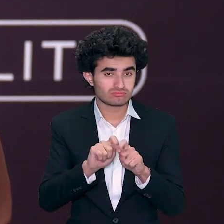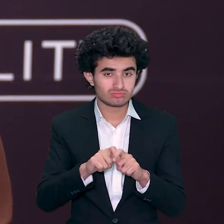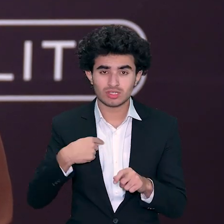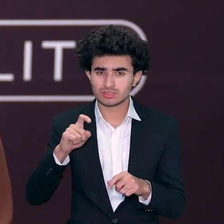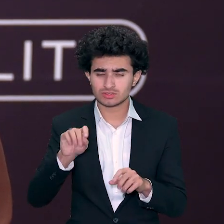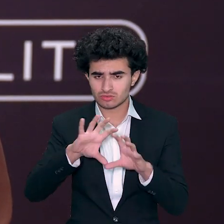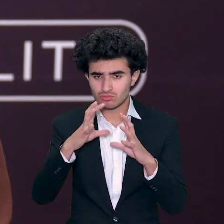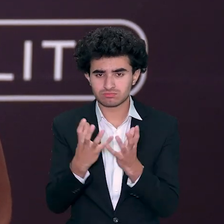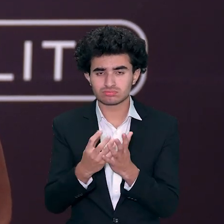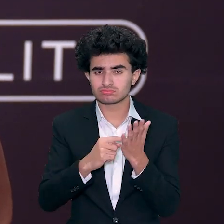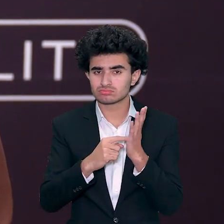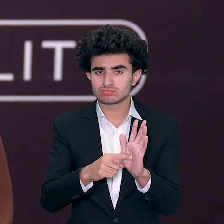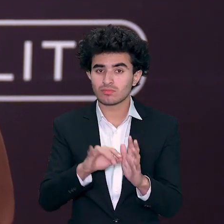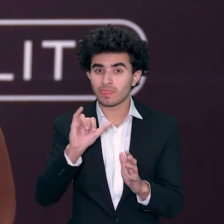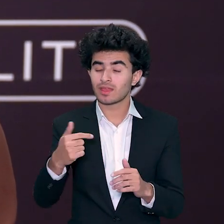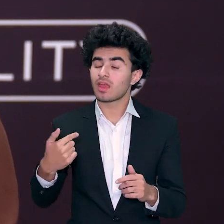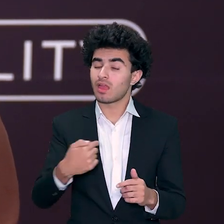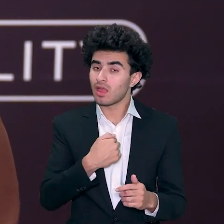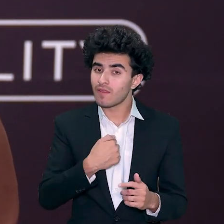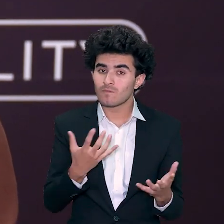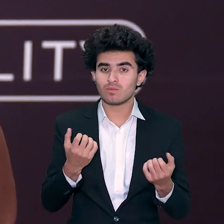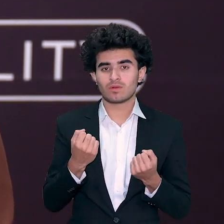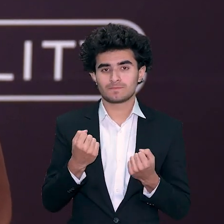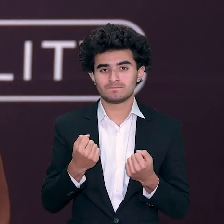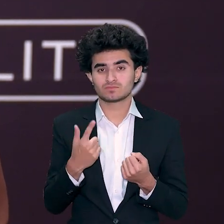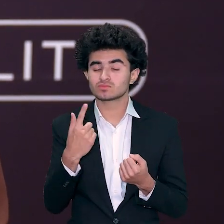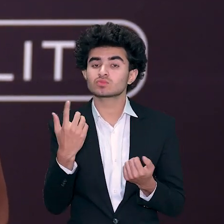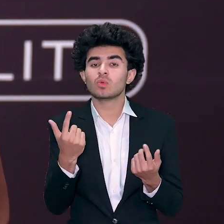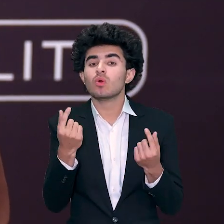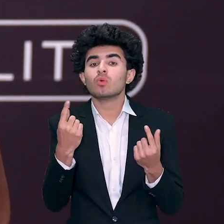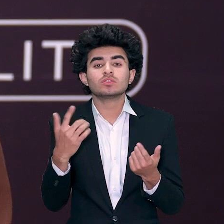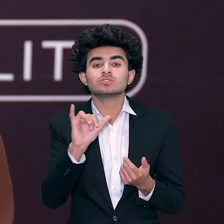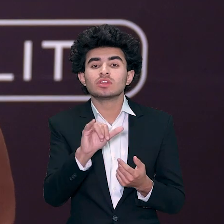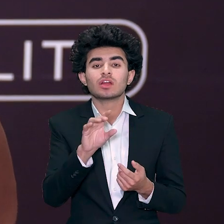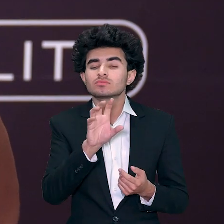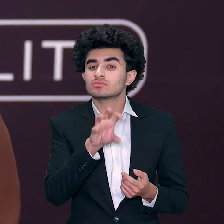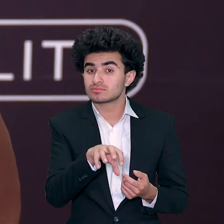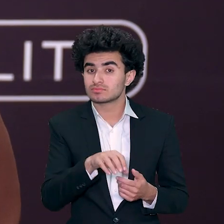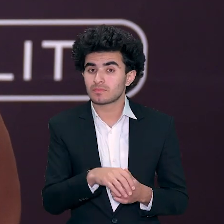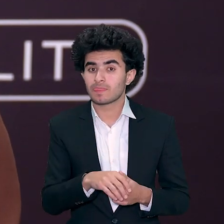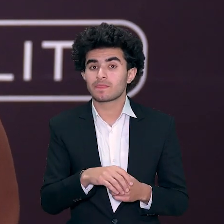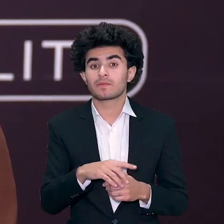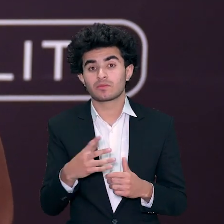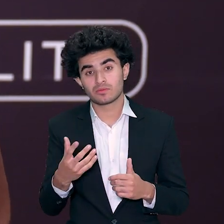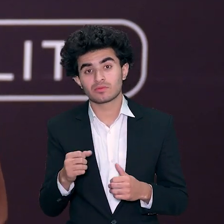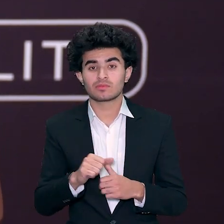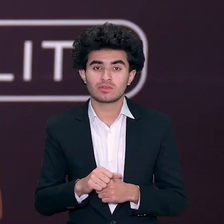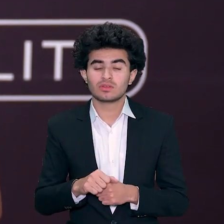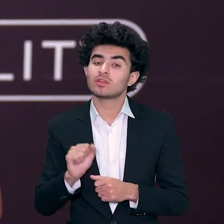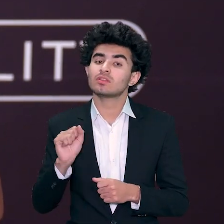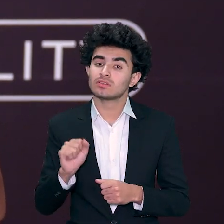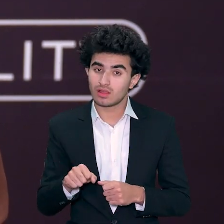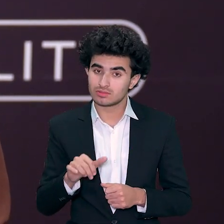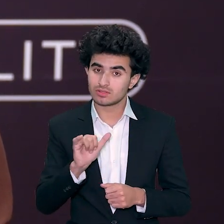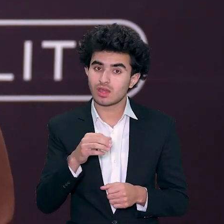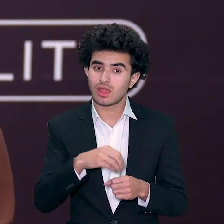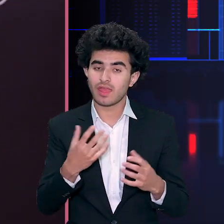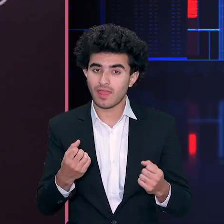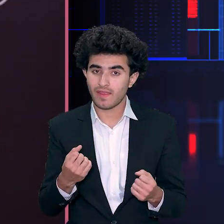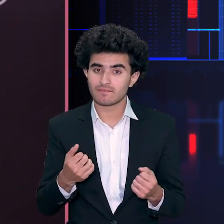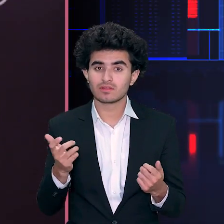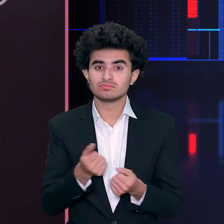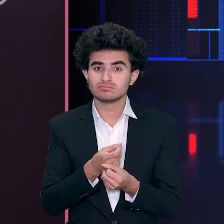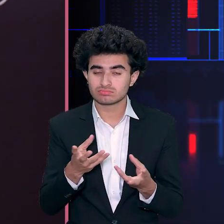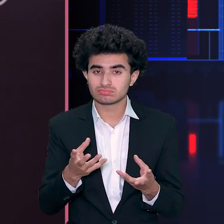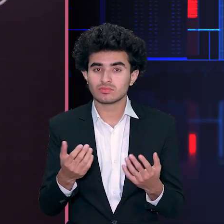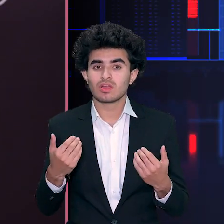مجھے کوئی ایسا چیز کرنا چاہیے اور مجھے دنیا کو دکھانا چاہیے جو میں چاہتا ہوں. تو وہ کیا چیز ہو سکتی ہے؟ ظاہر سی بات ہے اس میں